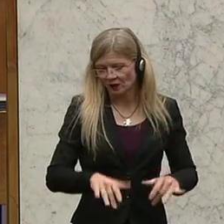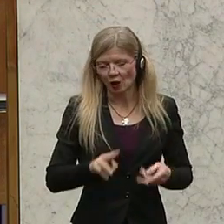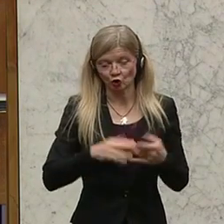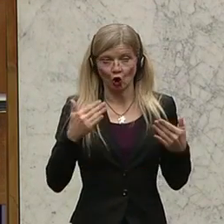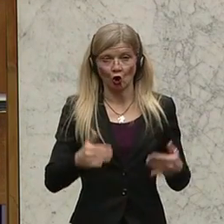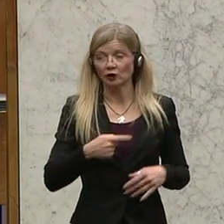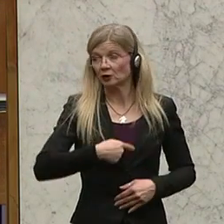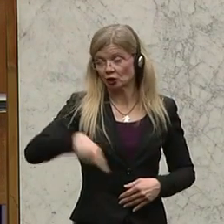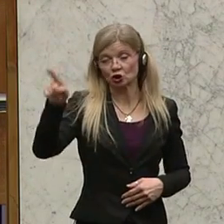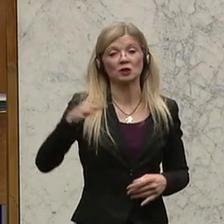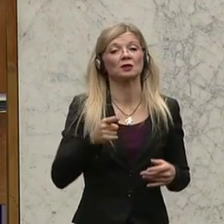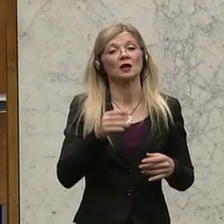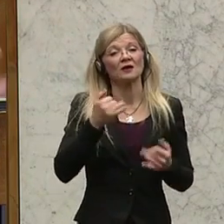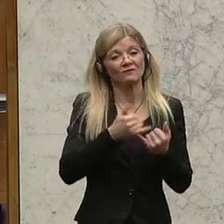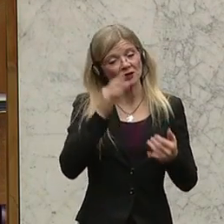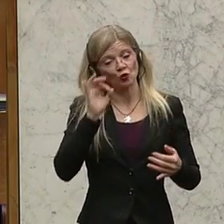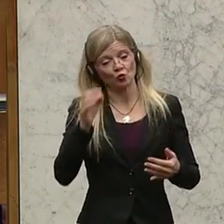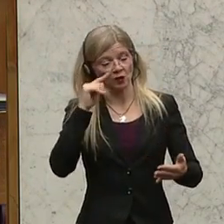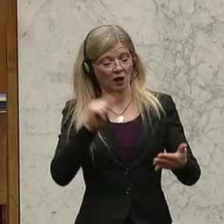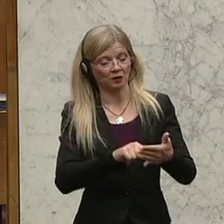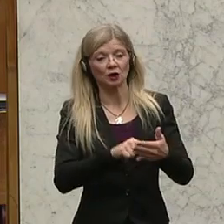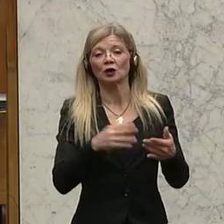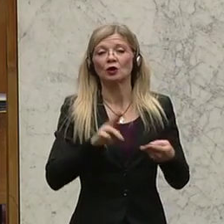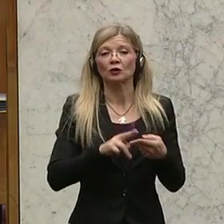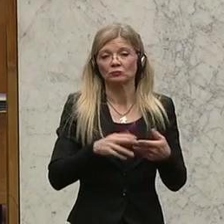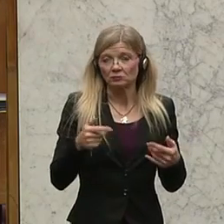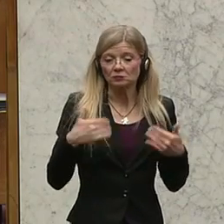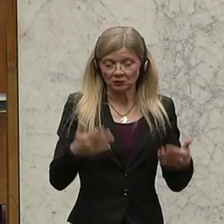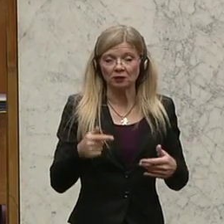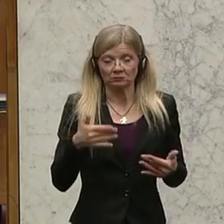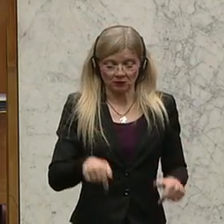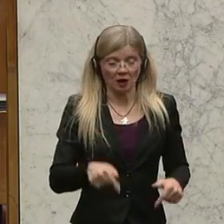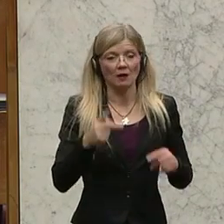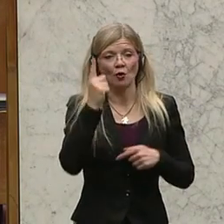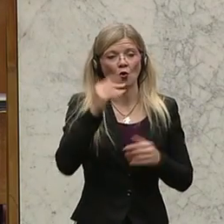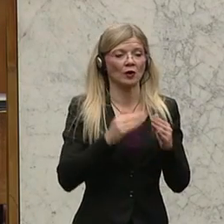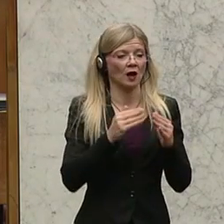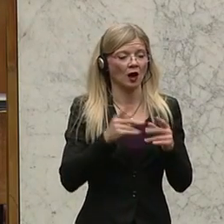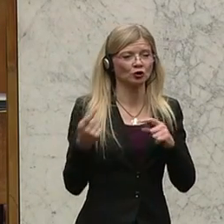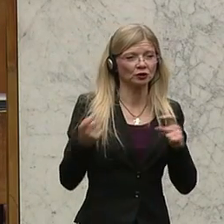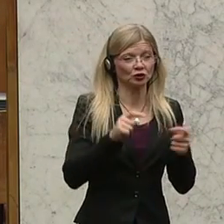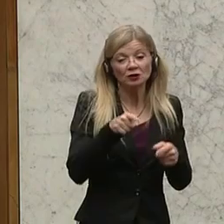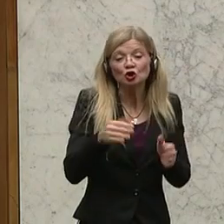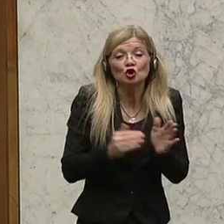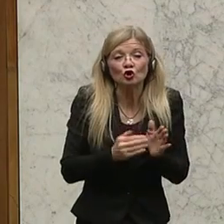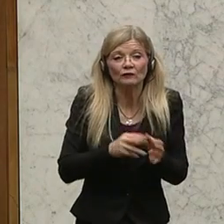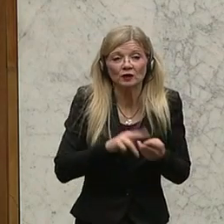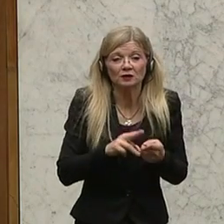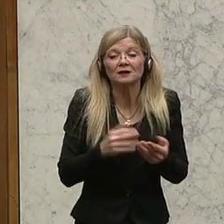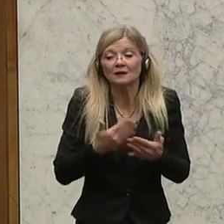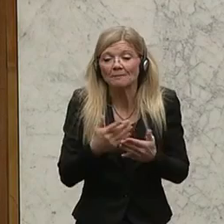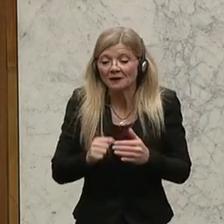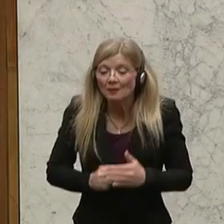Frühjahr hier im Hohen Haus diskutieren. Es ist eine notwendige und wichtige Maßnahme zur Stärkung und zum forcierten